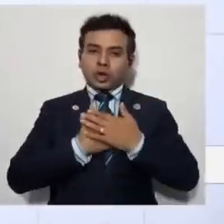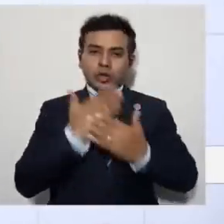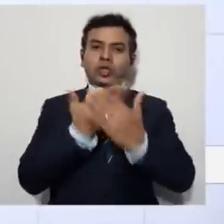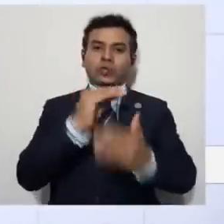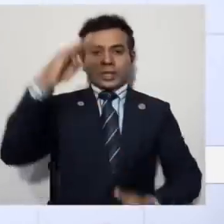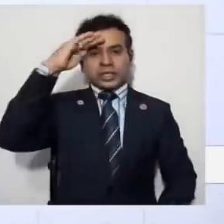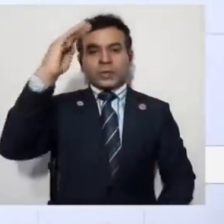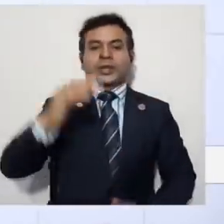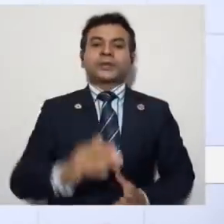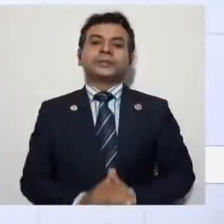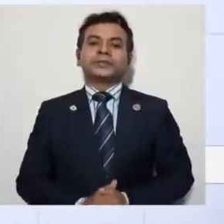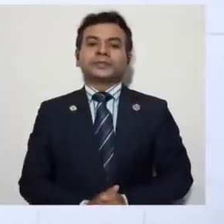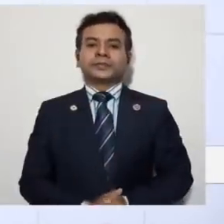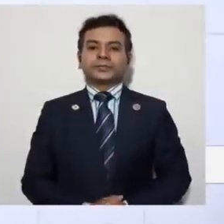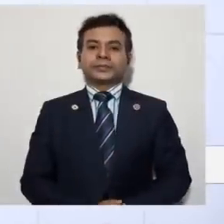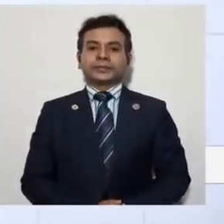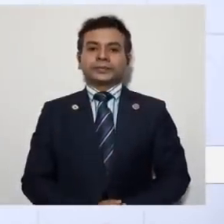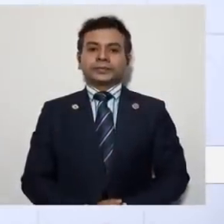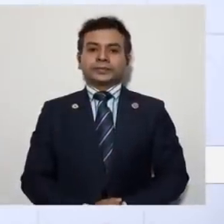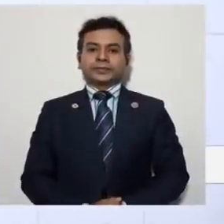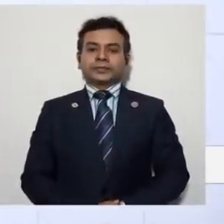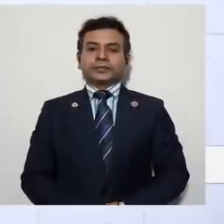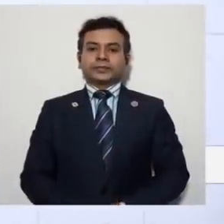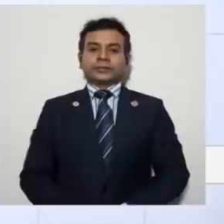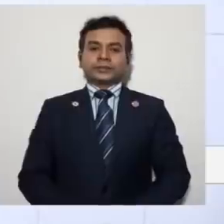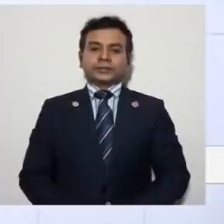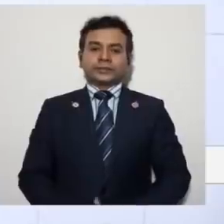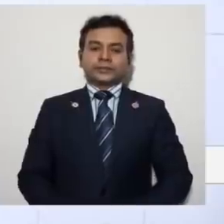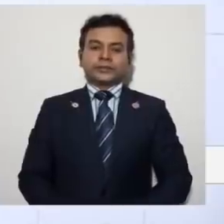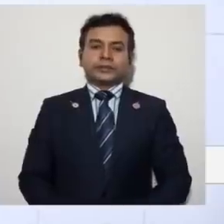থাকবো, সুস্থ বাংলাদেশ গড়বো। আপনাদের সবাইকে অনেক অনেক ধন্যবাদ। আসসালামু আলাইকুম।